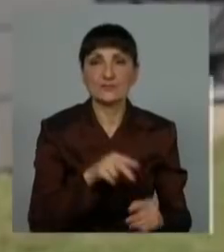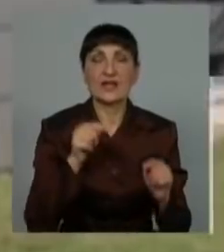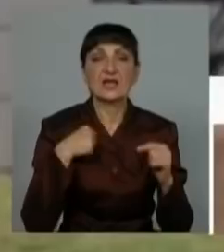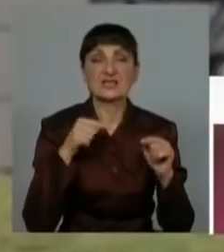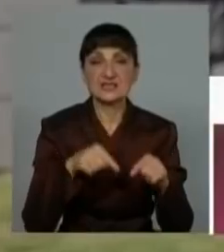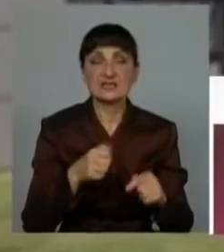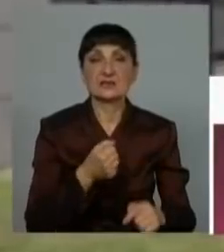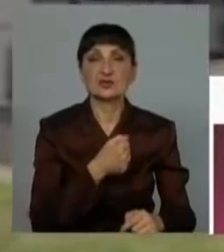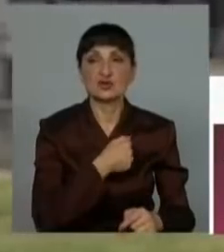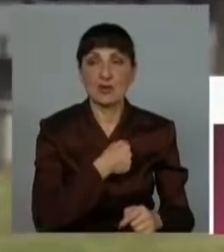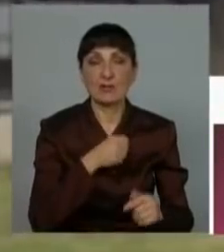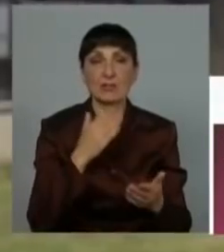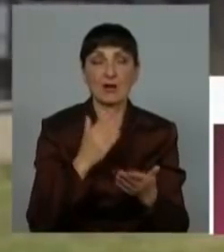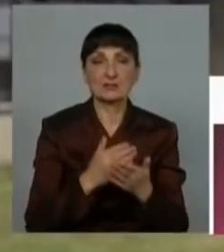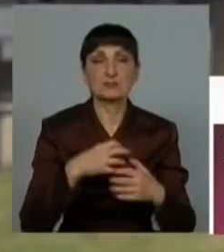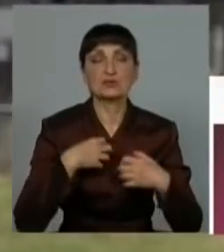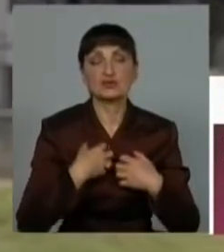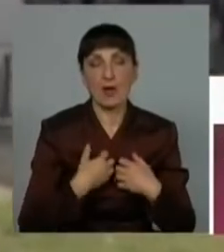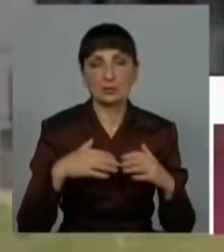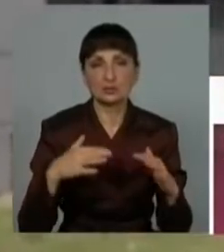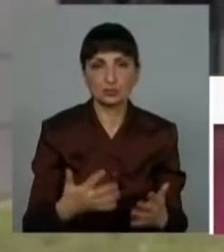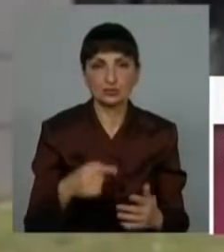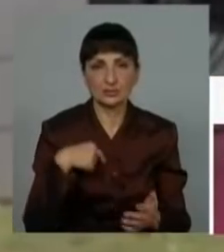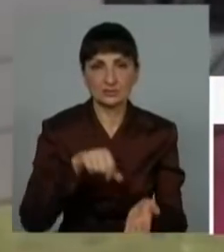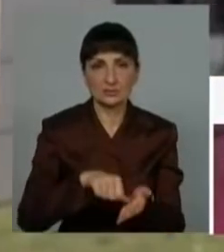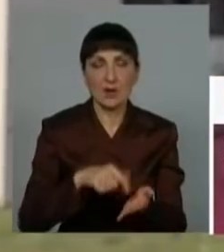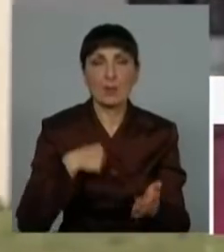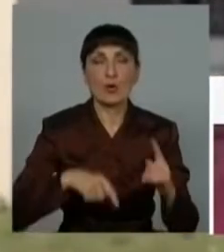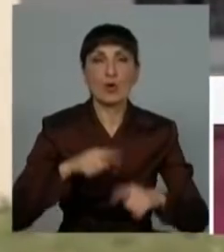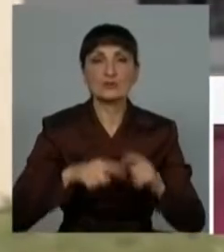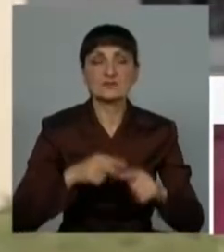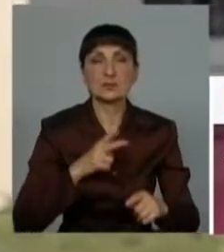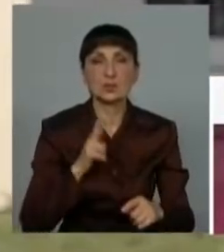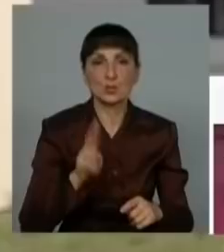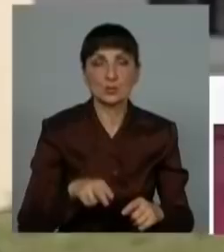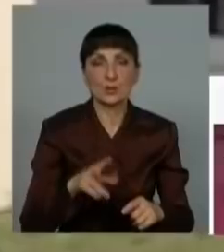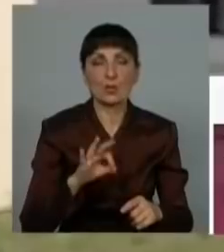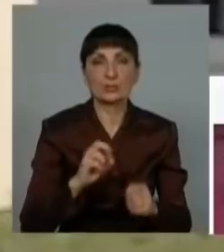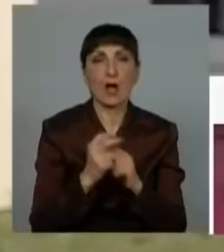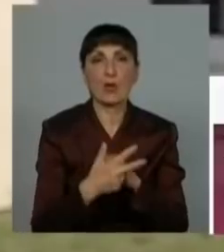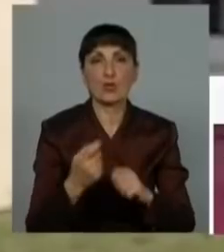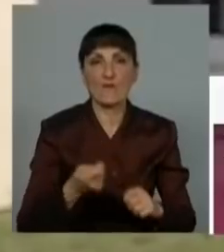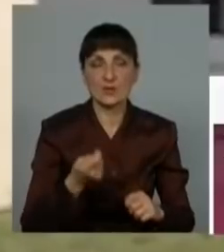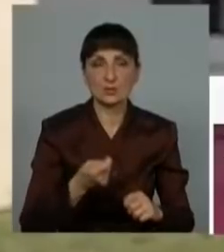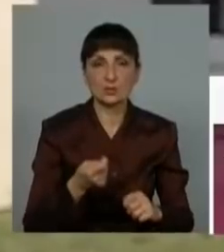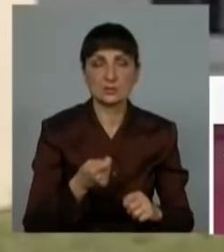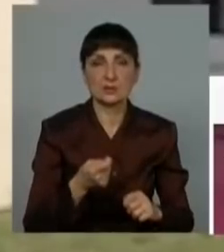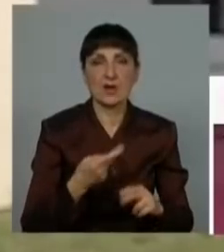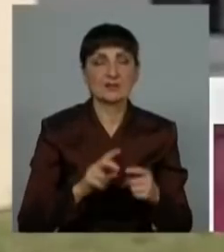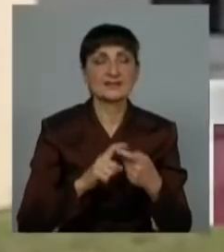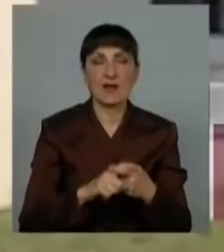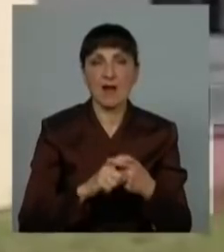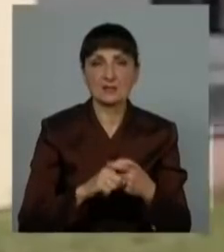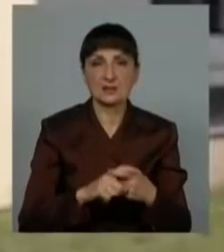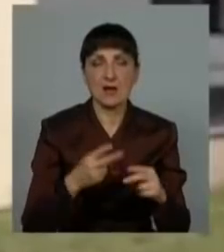к сожалению, нахожусь по очень печальному случаю. Мой родственник умер от ковида, вот этой заразы,